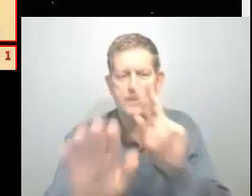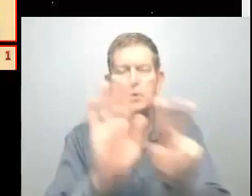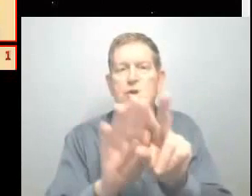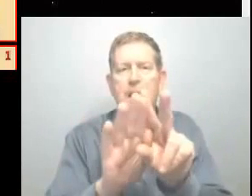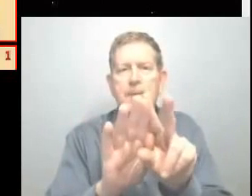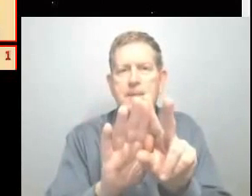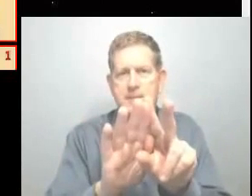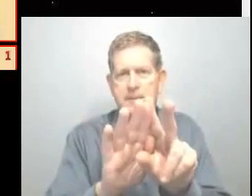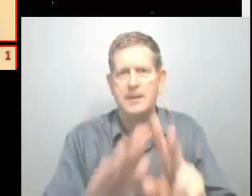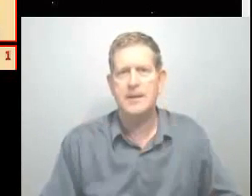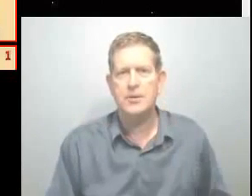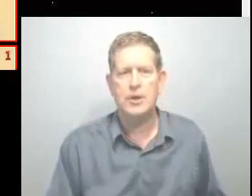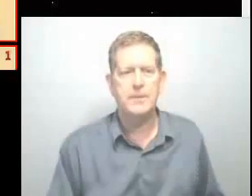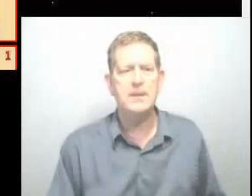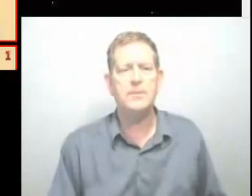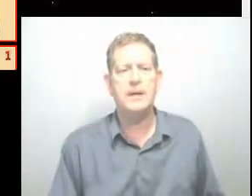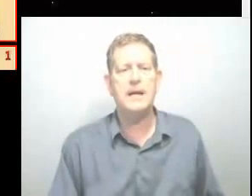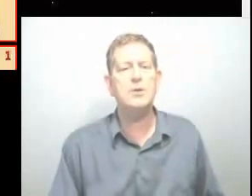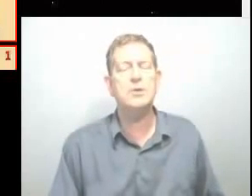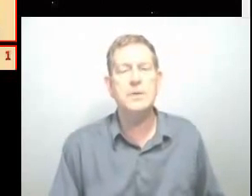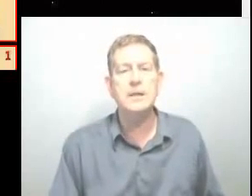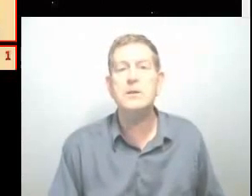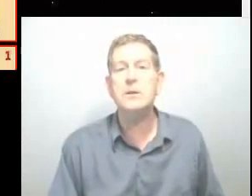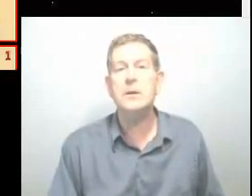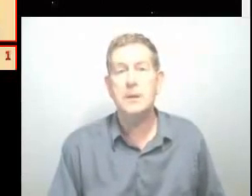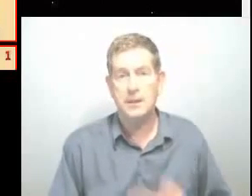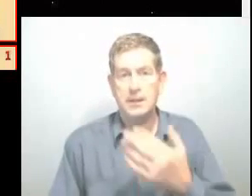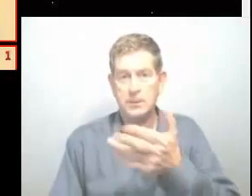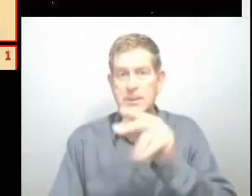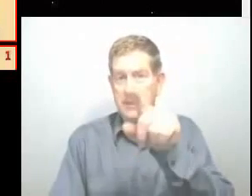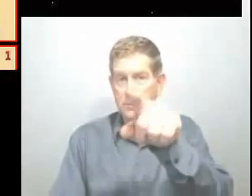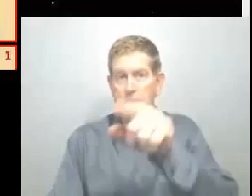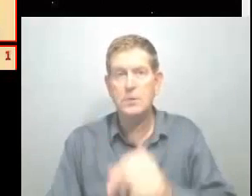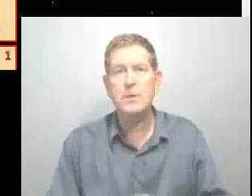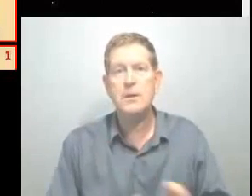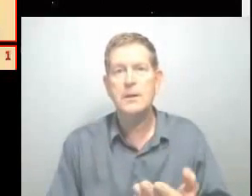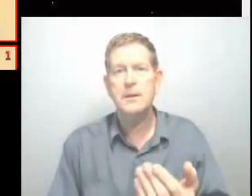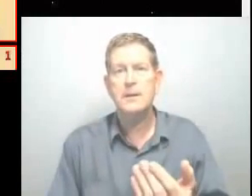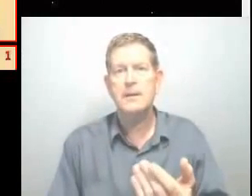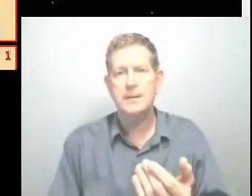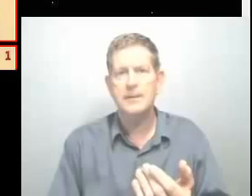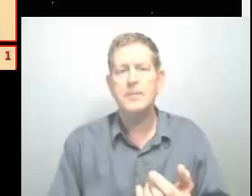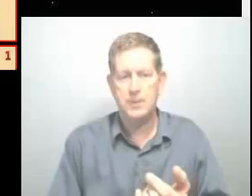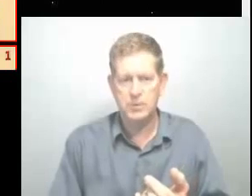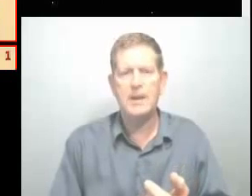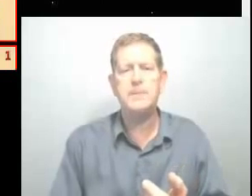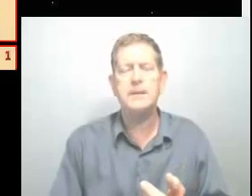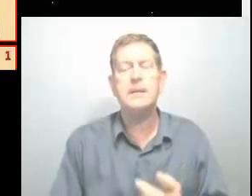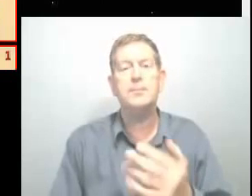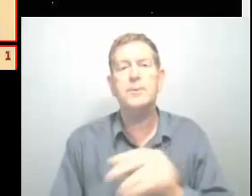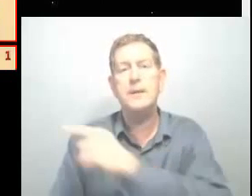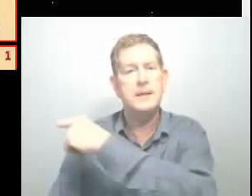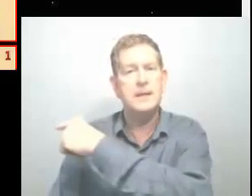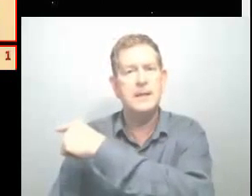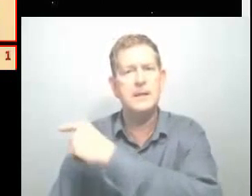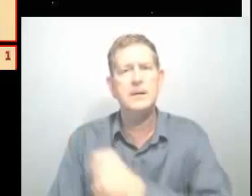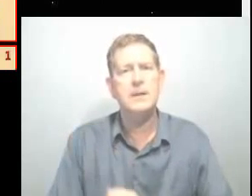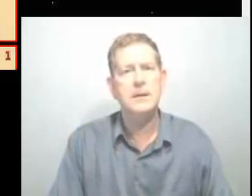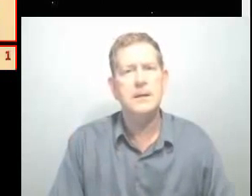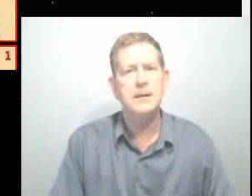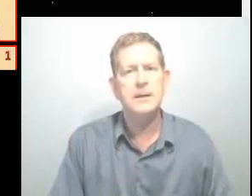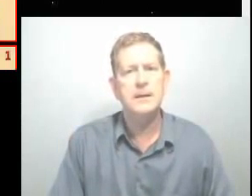habite, j'habite. J'habite, voilà. Ensuite, qu'est-ce que c'est? Tu? Oui, tu habites. Et puis,